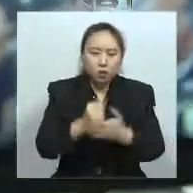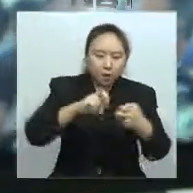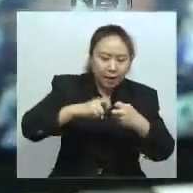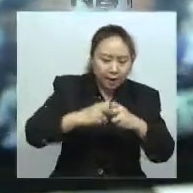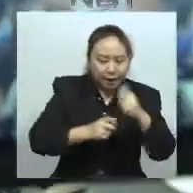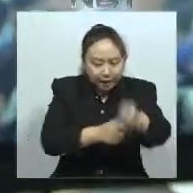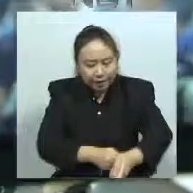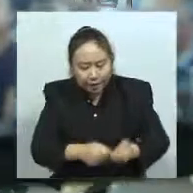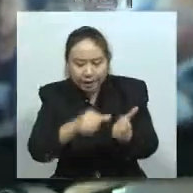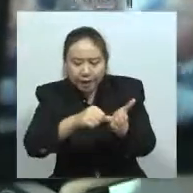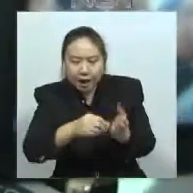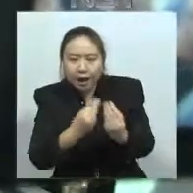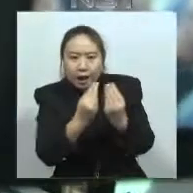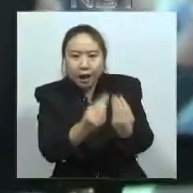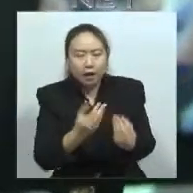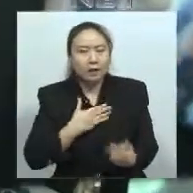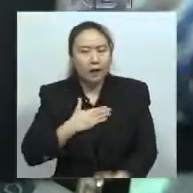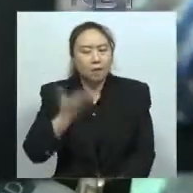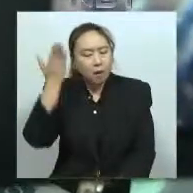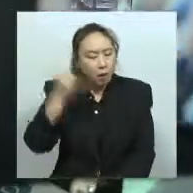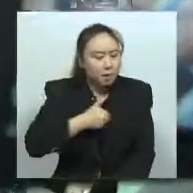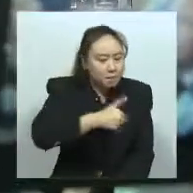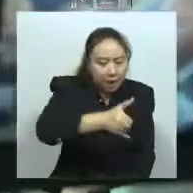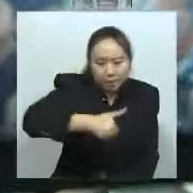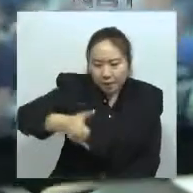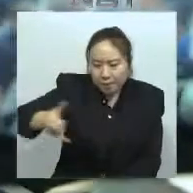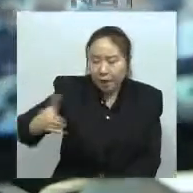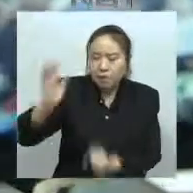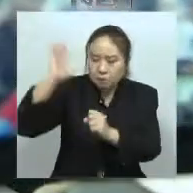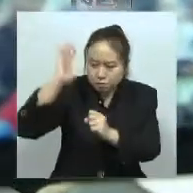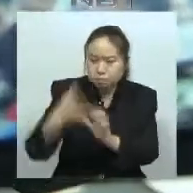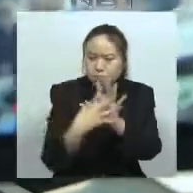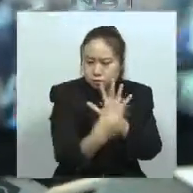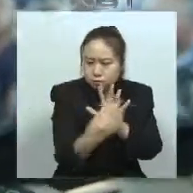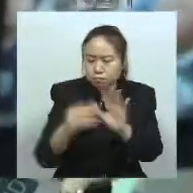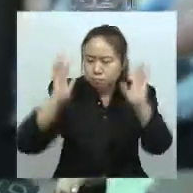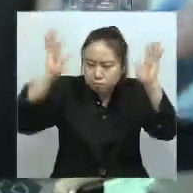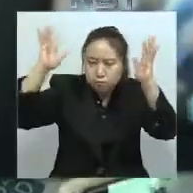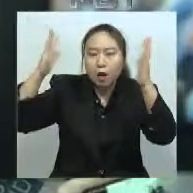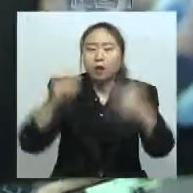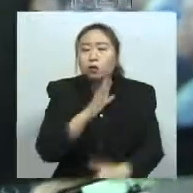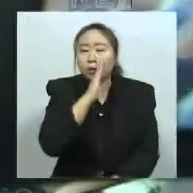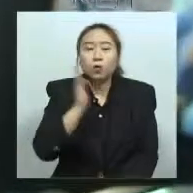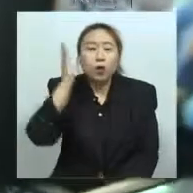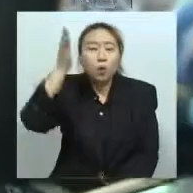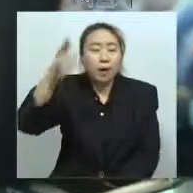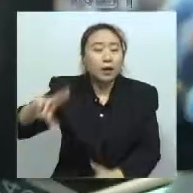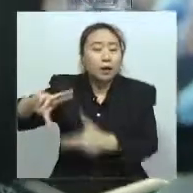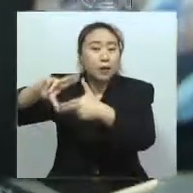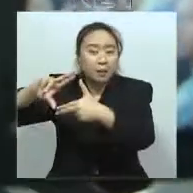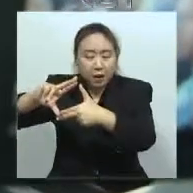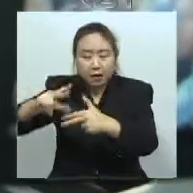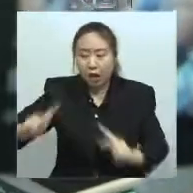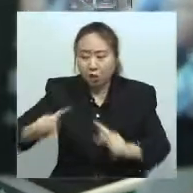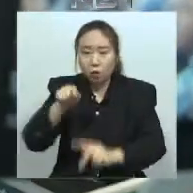ให้กับเกษตรกรตามที่ตัวเองเนี่ยได้ลงพื้นที่หาเสียงไว้ดังนั้นถ้าสุดท้ายพลังประชารัฐไม่ได้กระทรวงนี้เข้ามาดูแล